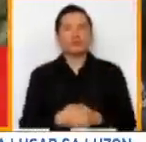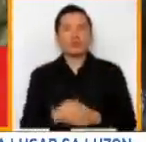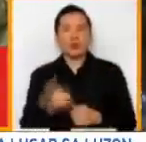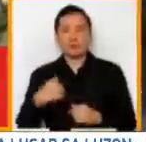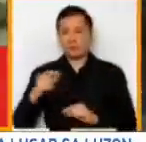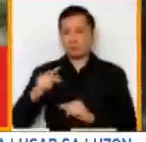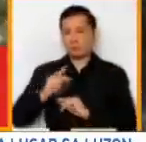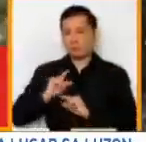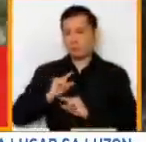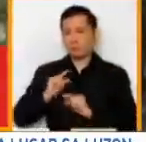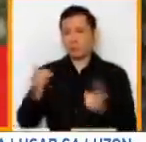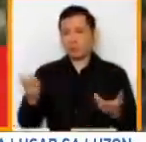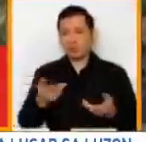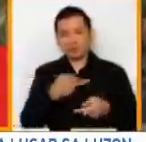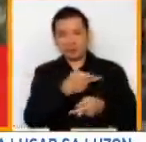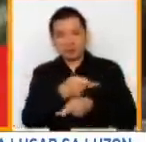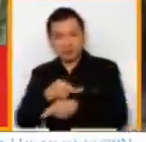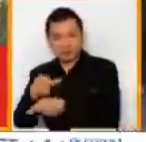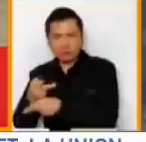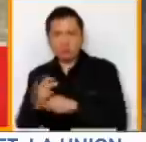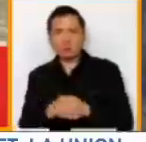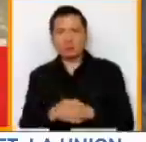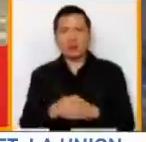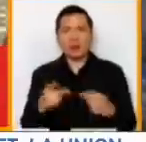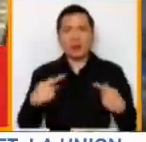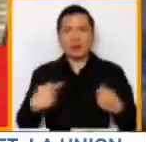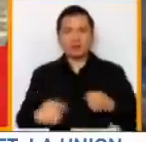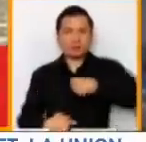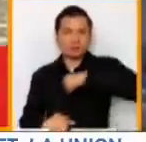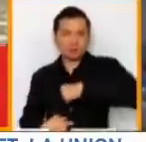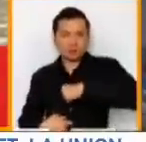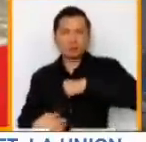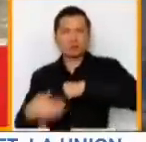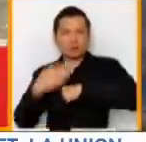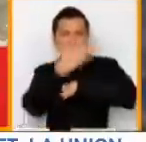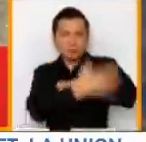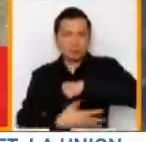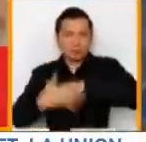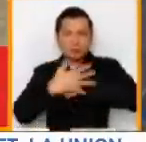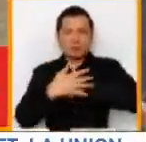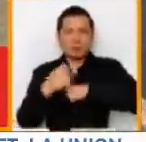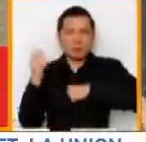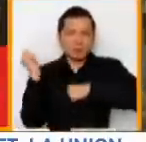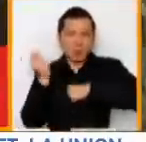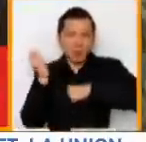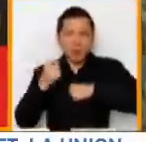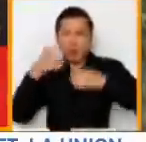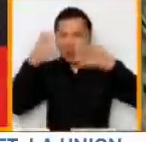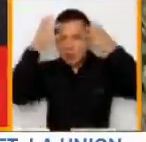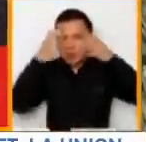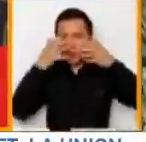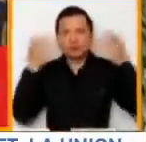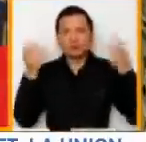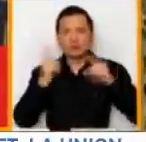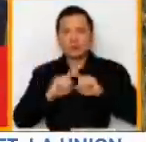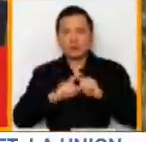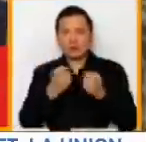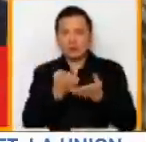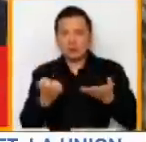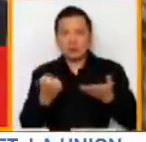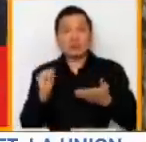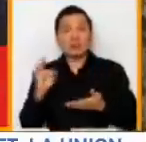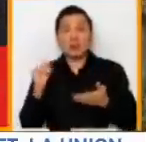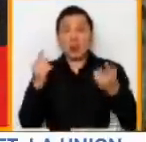ng NCRPO. May daladala silang mga shield, baton, body armor at helmet. Dito raw kasi sila nakatalaga kung sakaling may mga susubok na magkilos